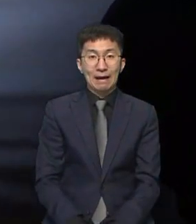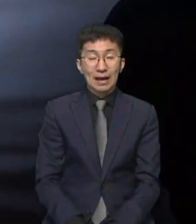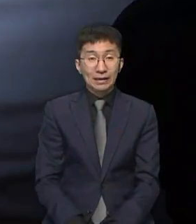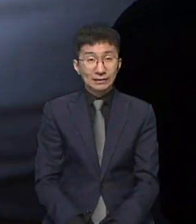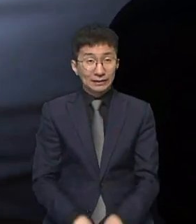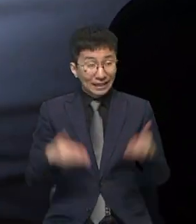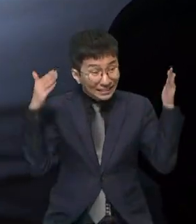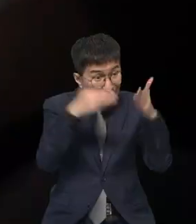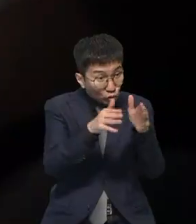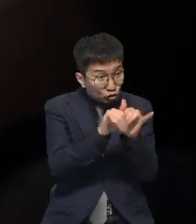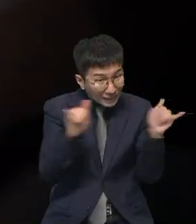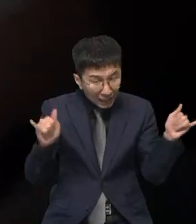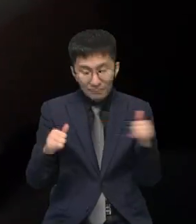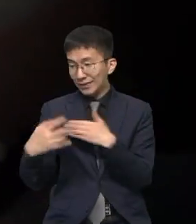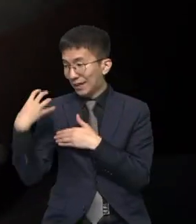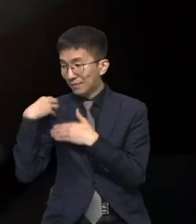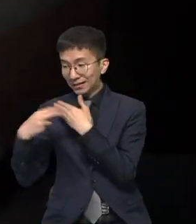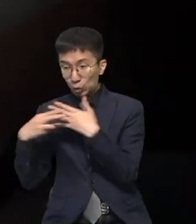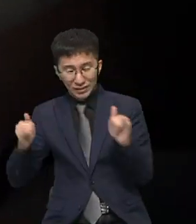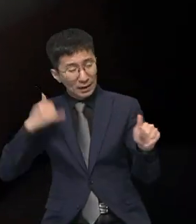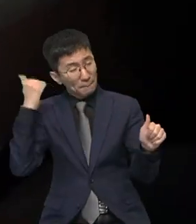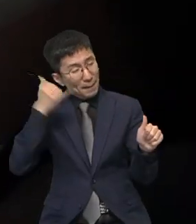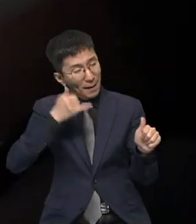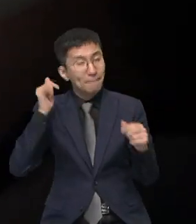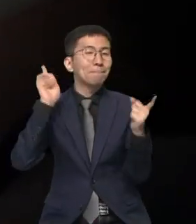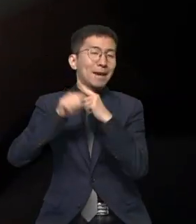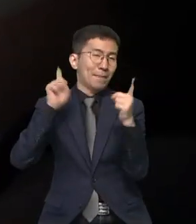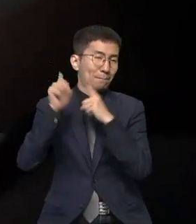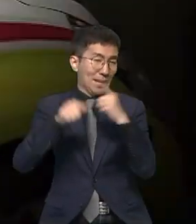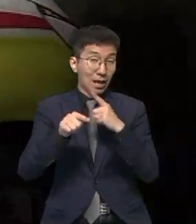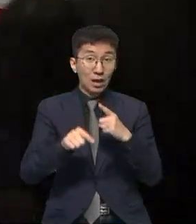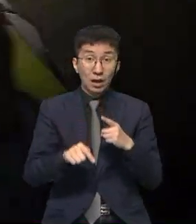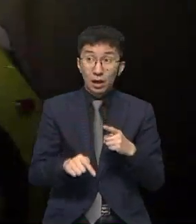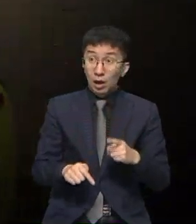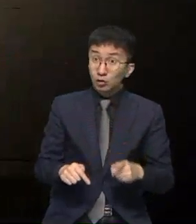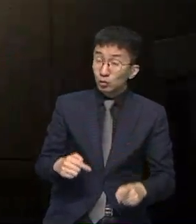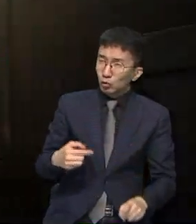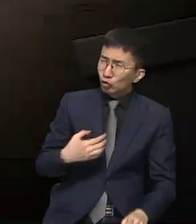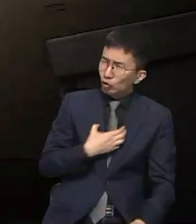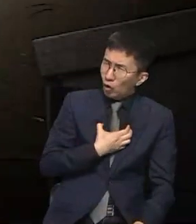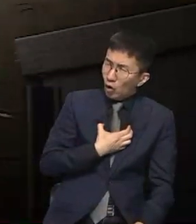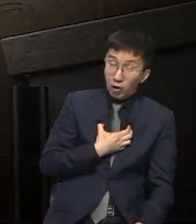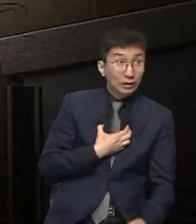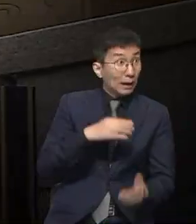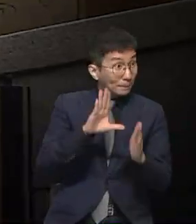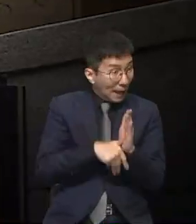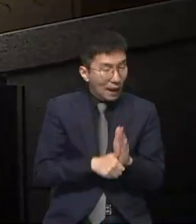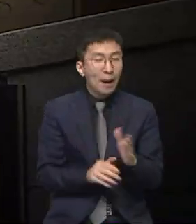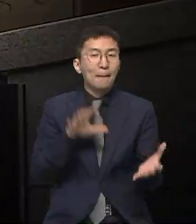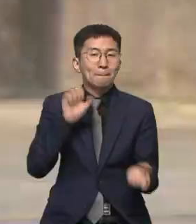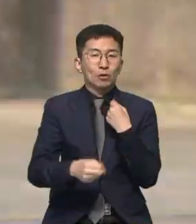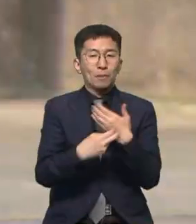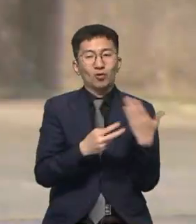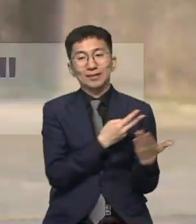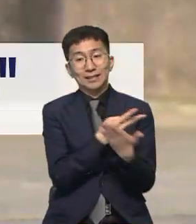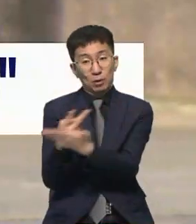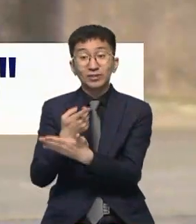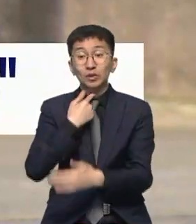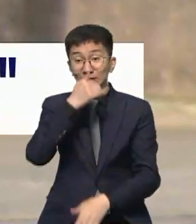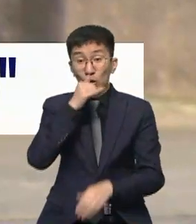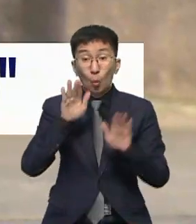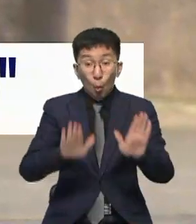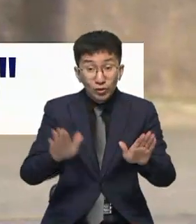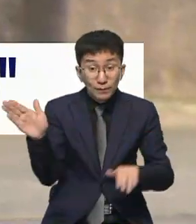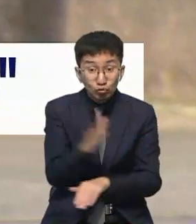매일 전화로 건강 상태를 점검했고 덕분에 상태가 안 좋았을 땐 적시에 입원도 할 수 있었습니다. 하지만